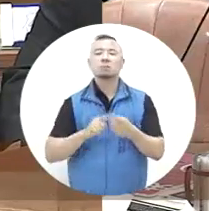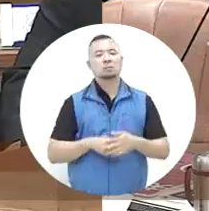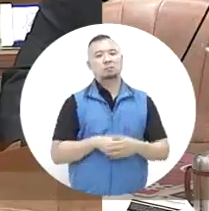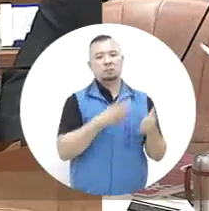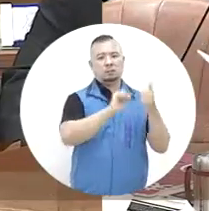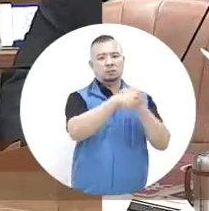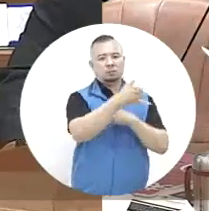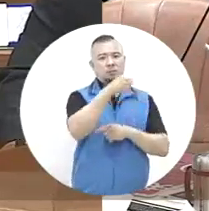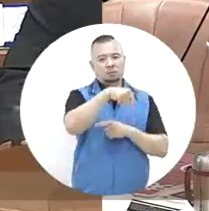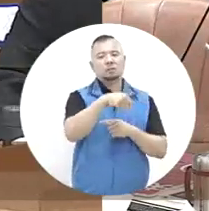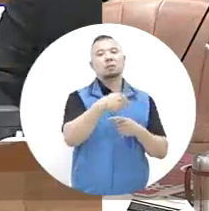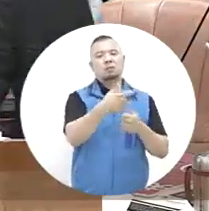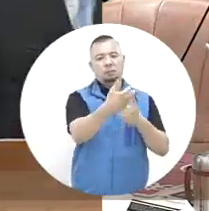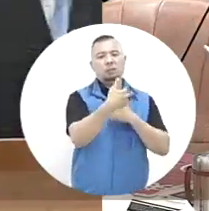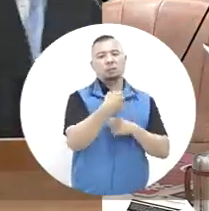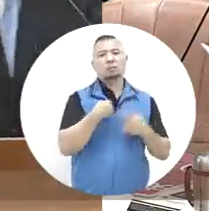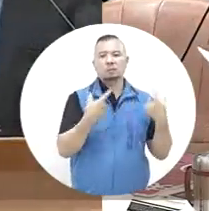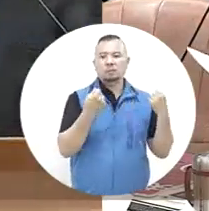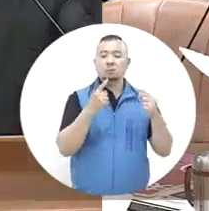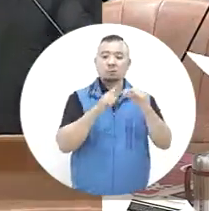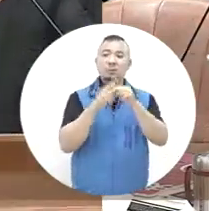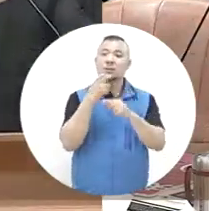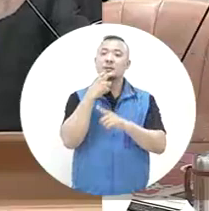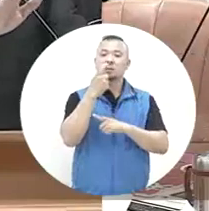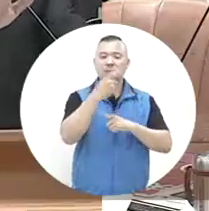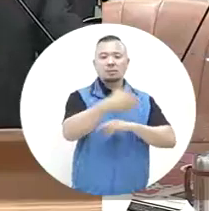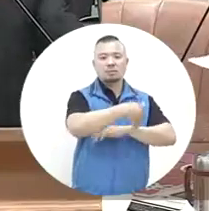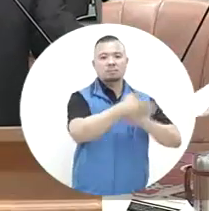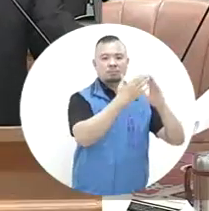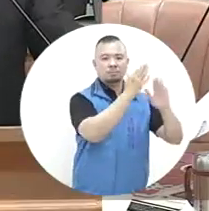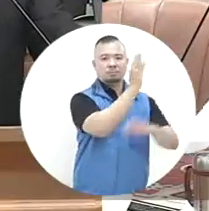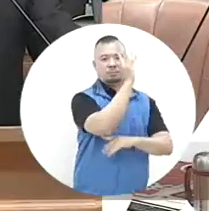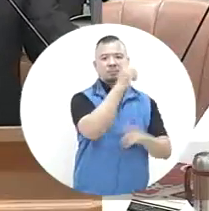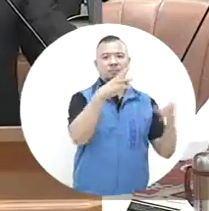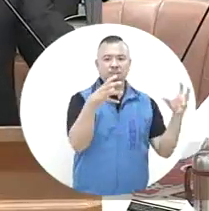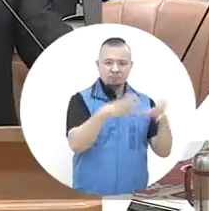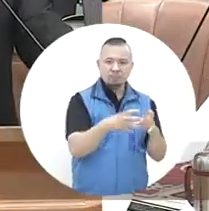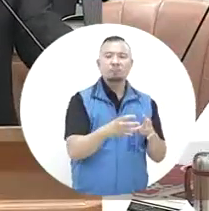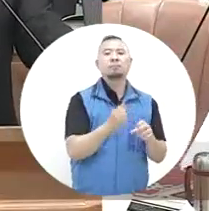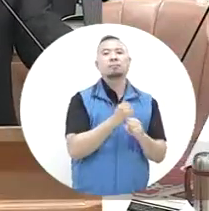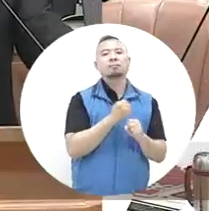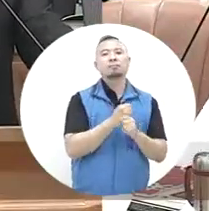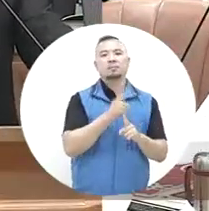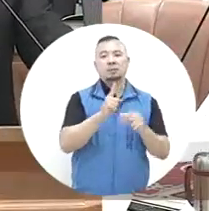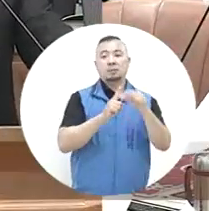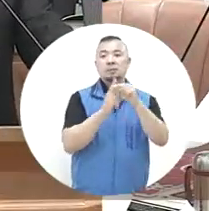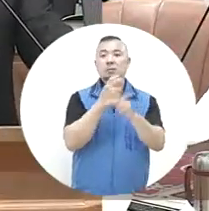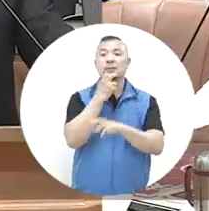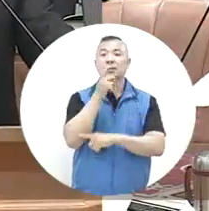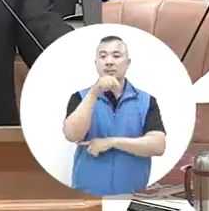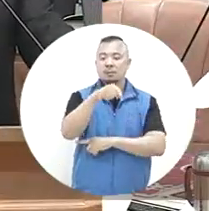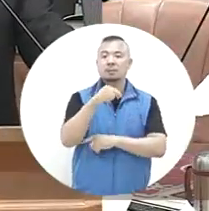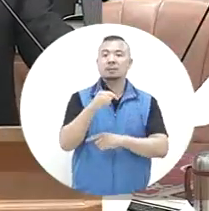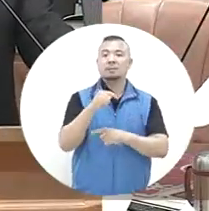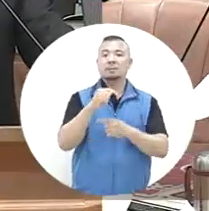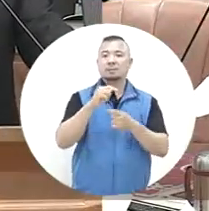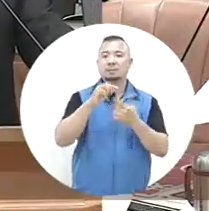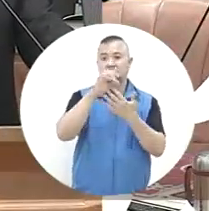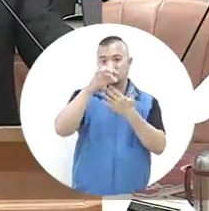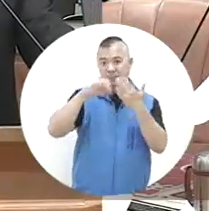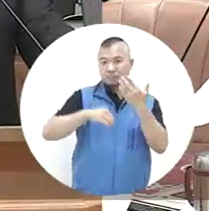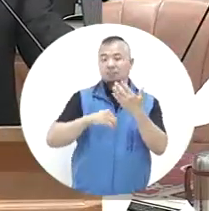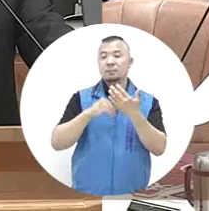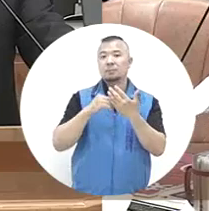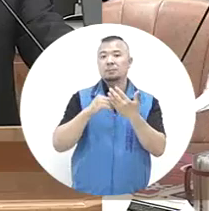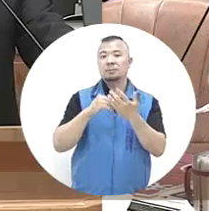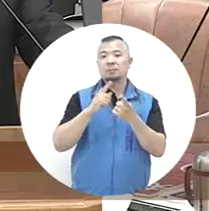是一句话嘛：中央、地方一起合作。中央虽然有定一些办法，就是所有的模